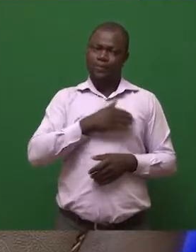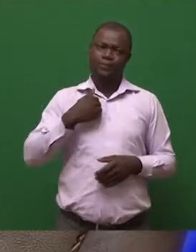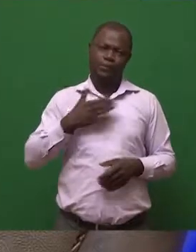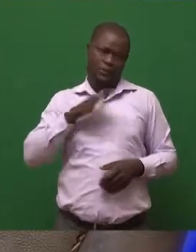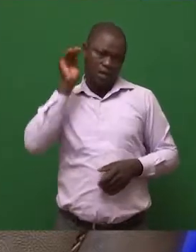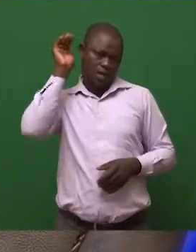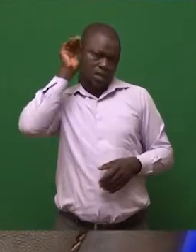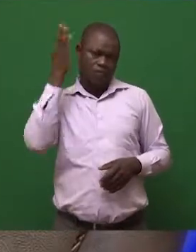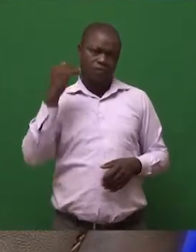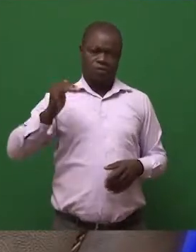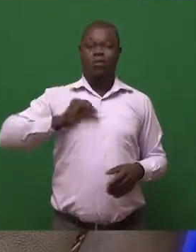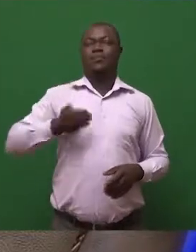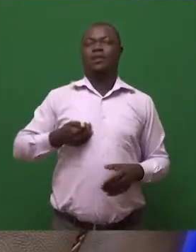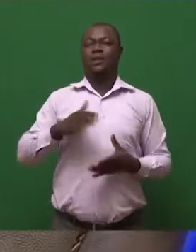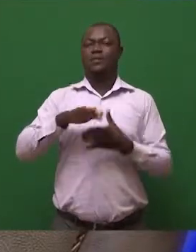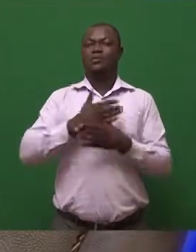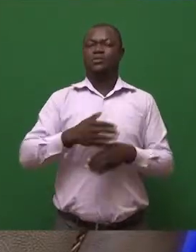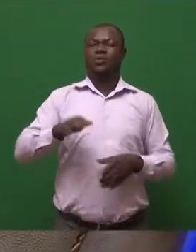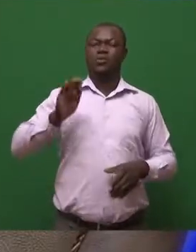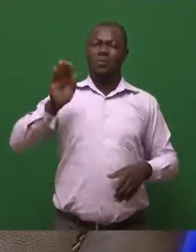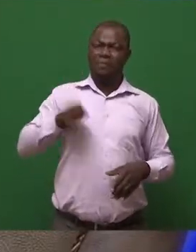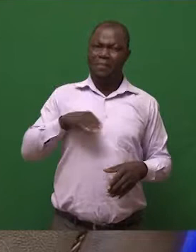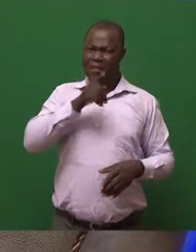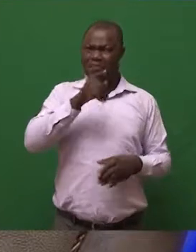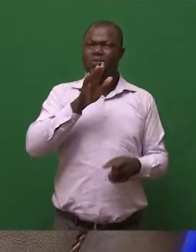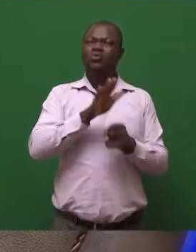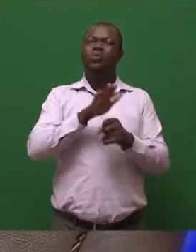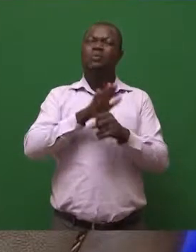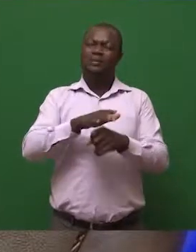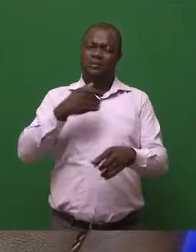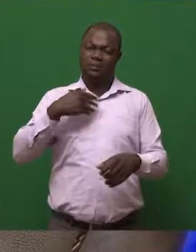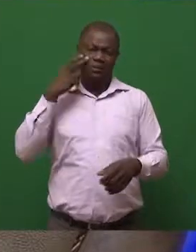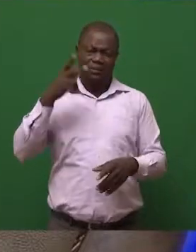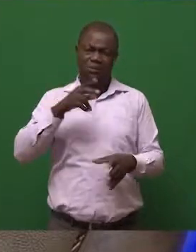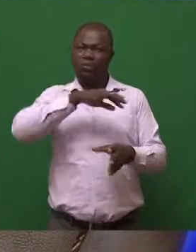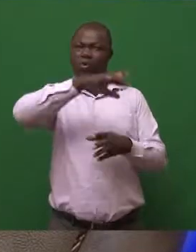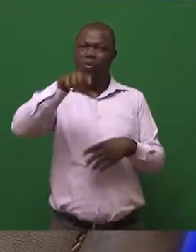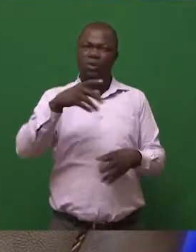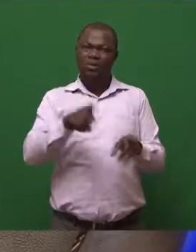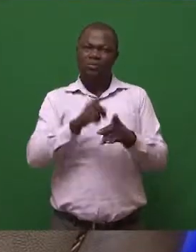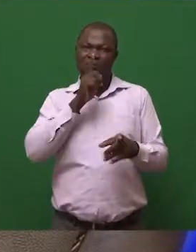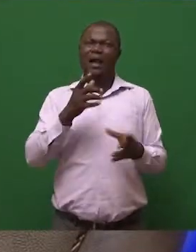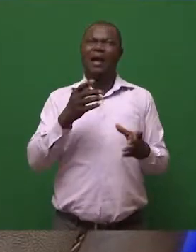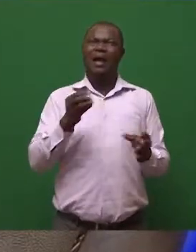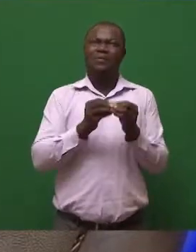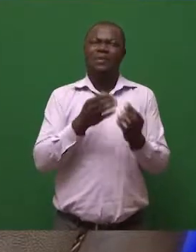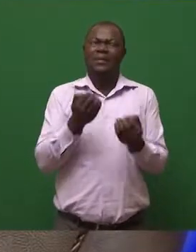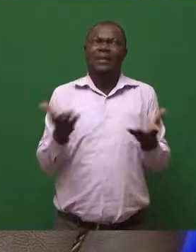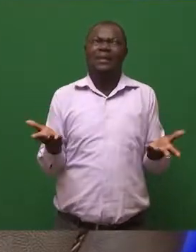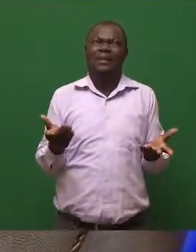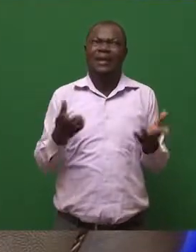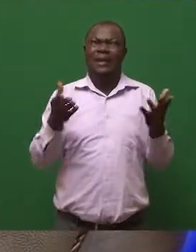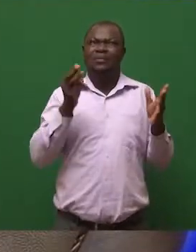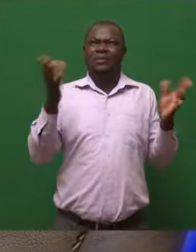Ndinoda kuti ndimbonzwe kuna namai nekuti vana mai dzimwe nguva tinokuona ipanguva dzatinofunga kuti ah vadarire iko